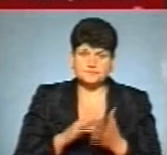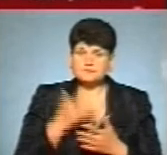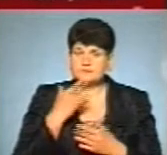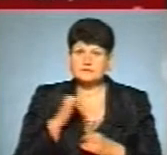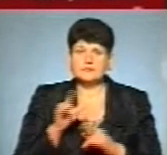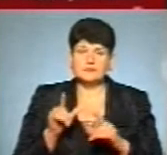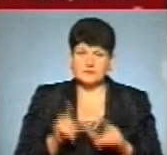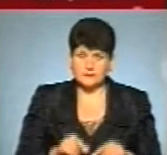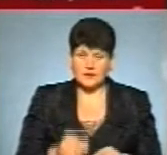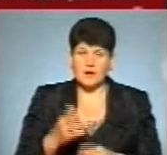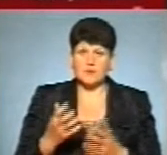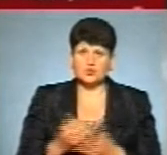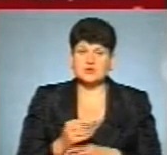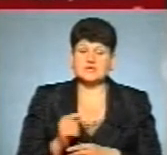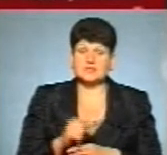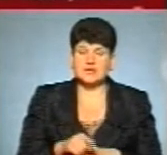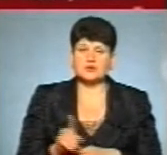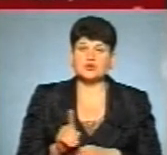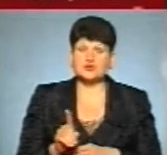їхати. А вийде так, що нас